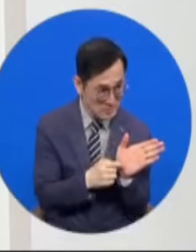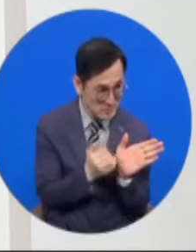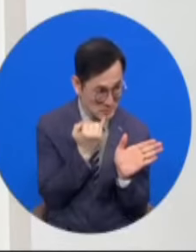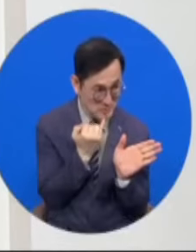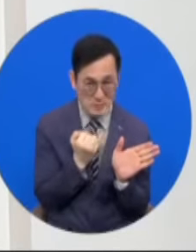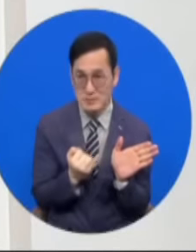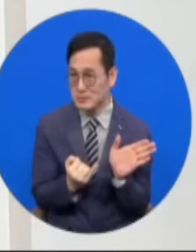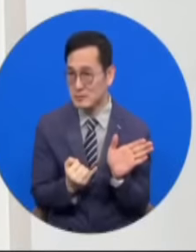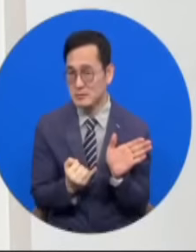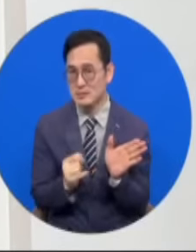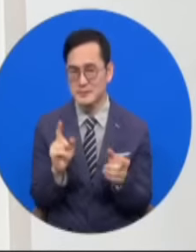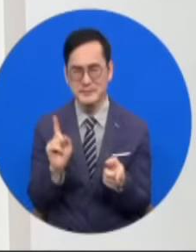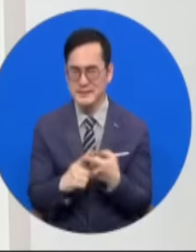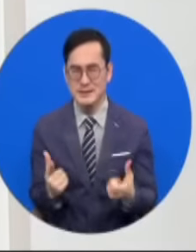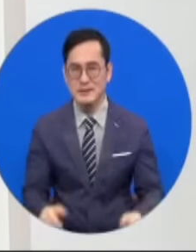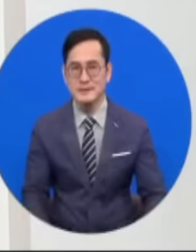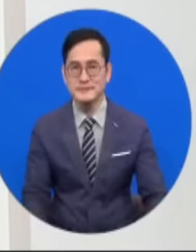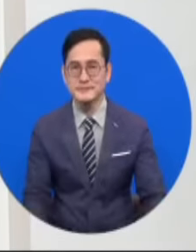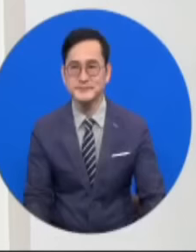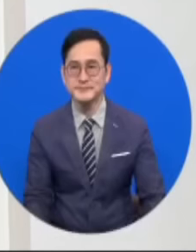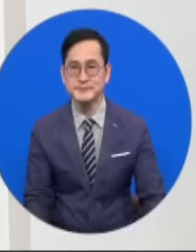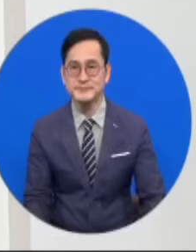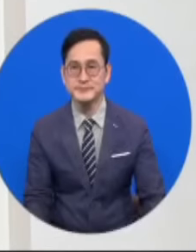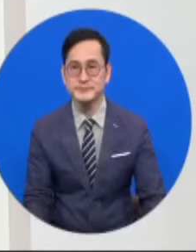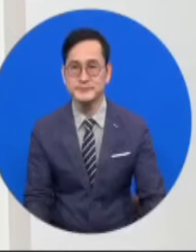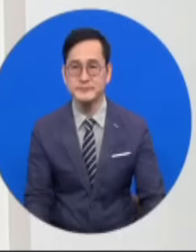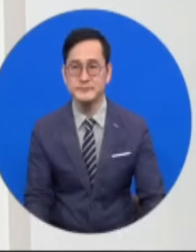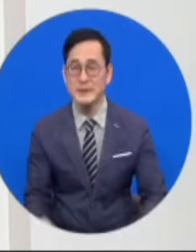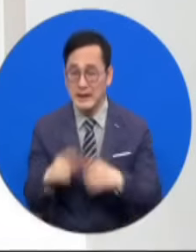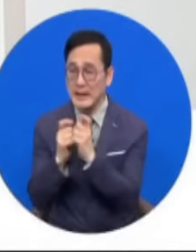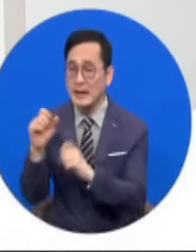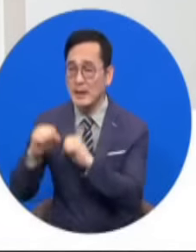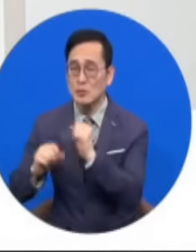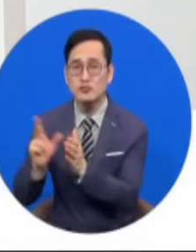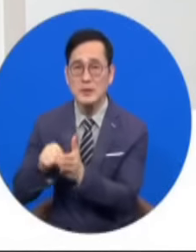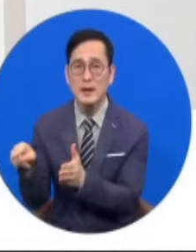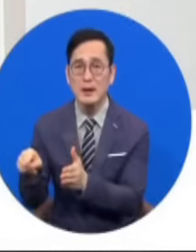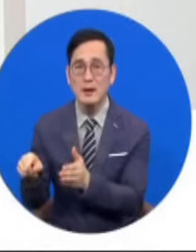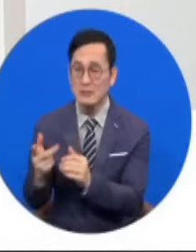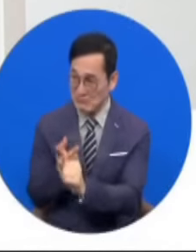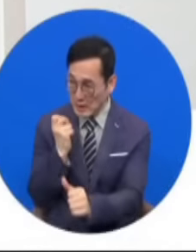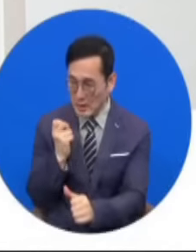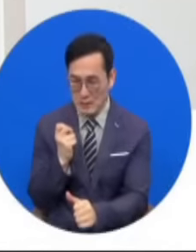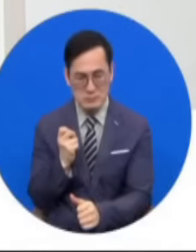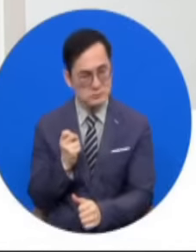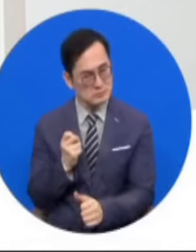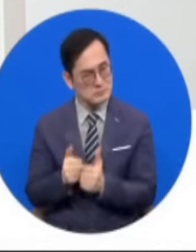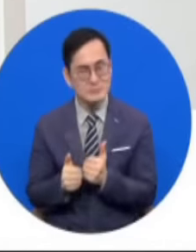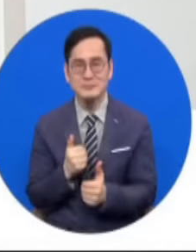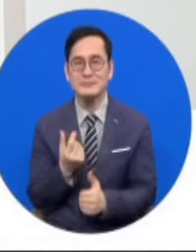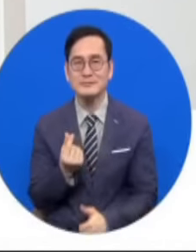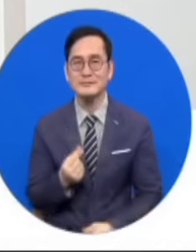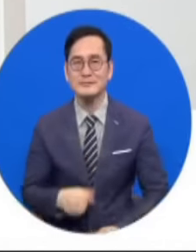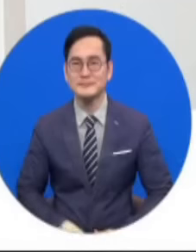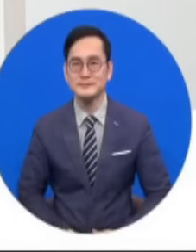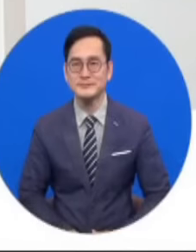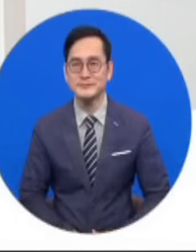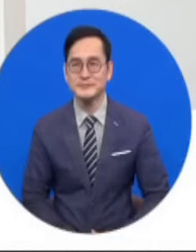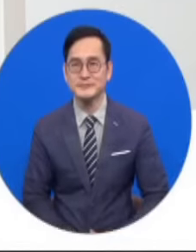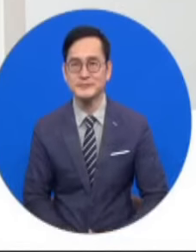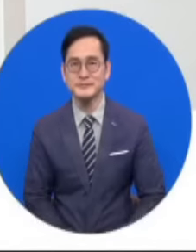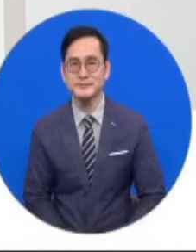부적절하지 좀 부족하죠 왜냐면은 뭐 개인의 행태에 대해서 지적을 할 수 있는데 사실 어 탄핵과 관련돼서 어 그